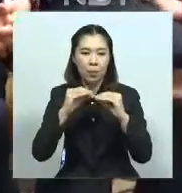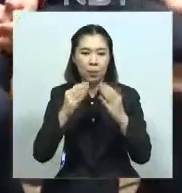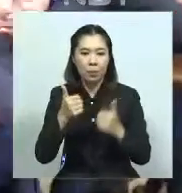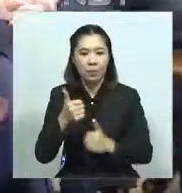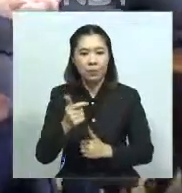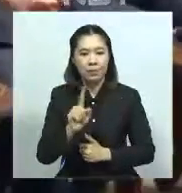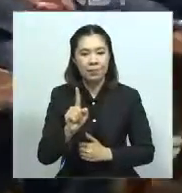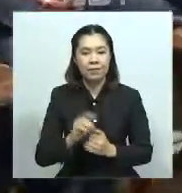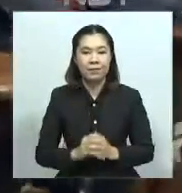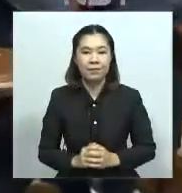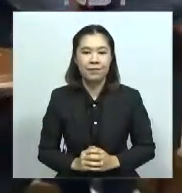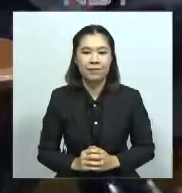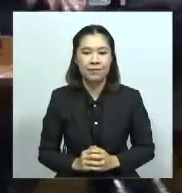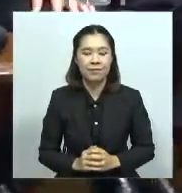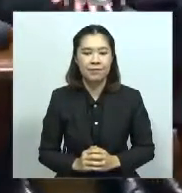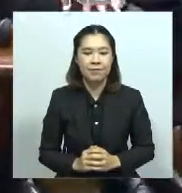เอา